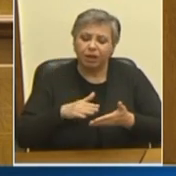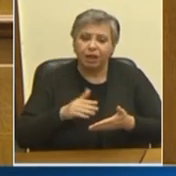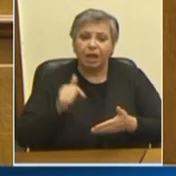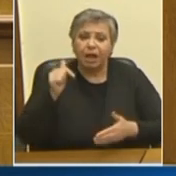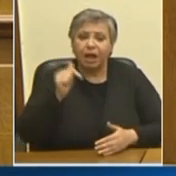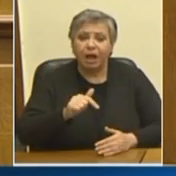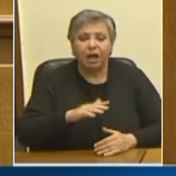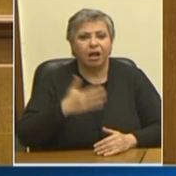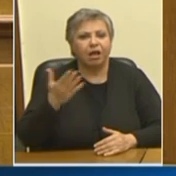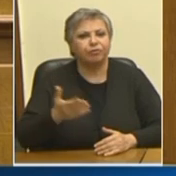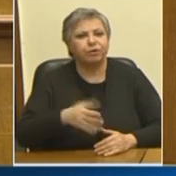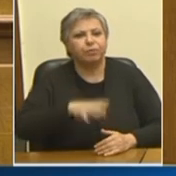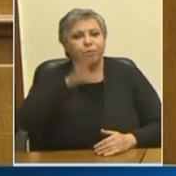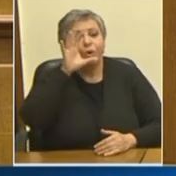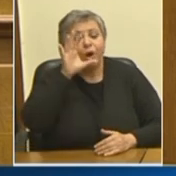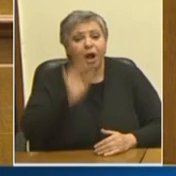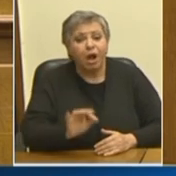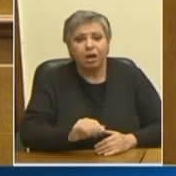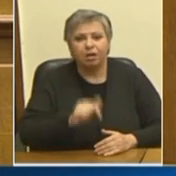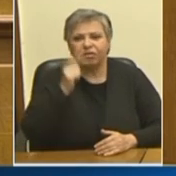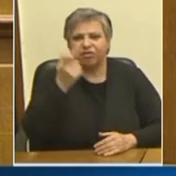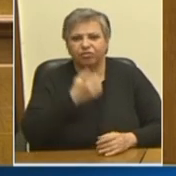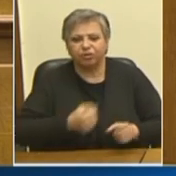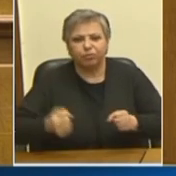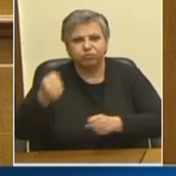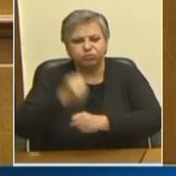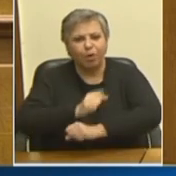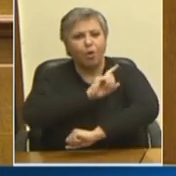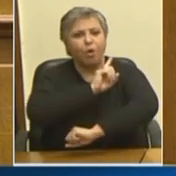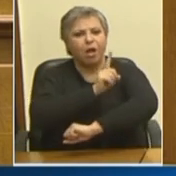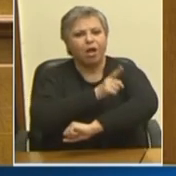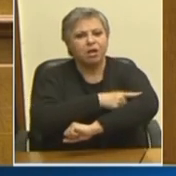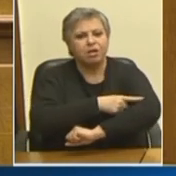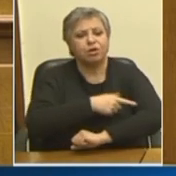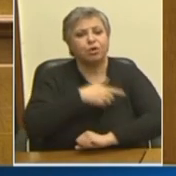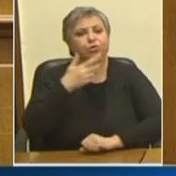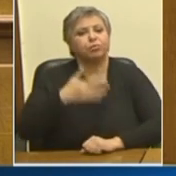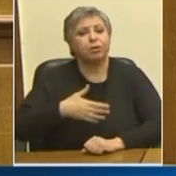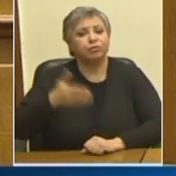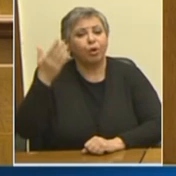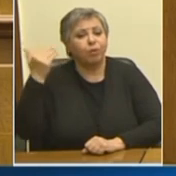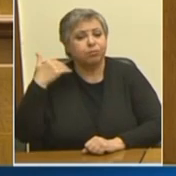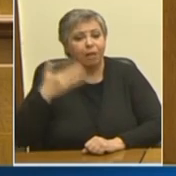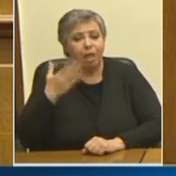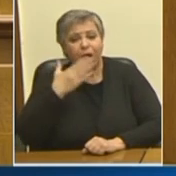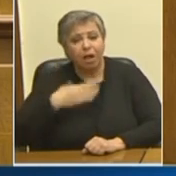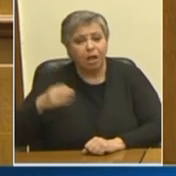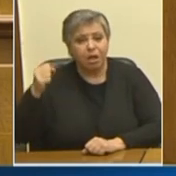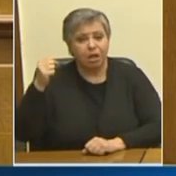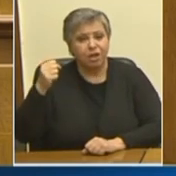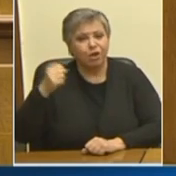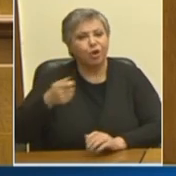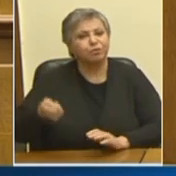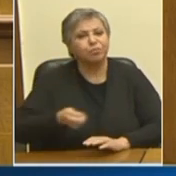πατριάρχες που εξανθρωποδίστησαν στην Κωνσταντινούπολη, που έδωσε αθανάσιους διάκους που εσουβλίστησαν, δεν μπορεί να μπει